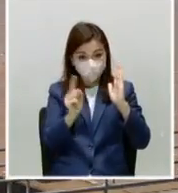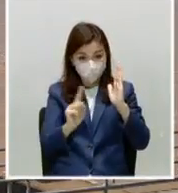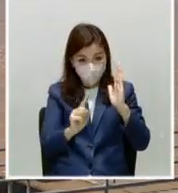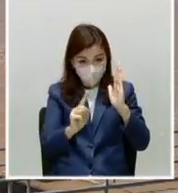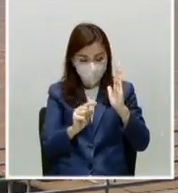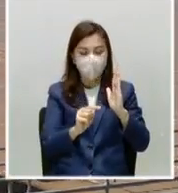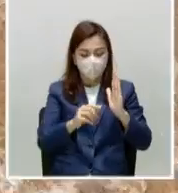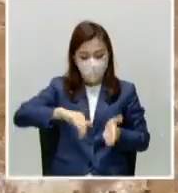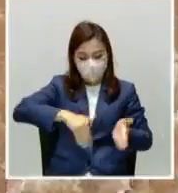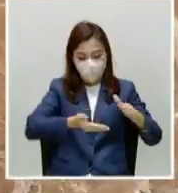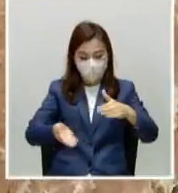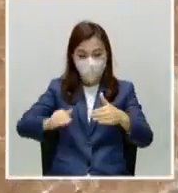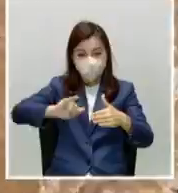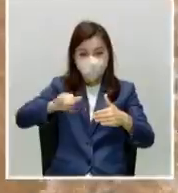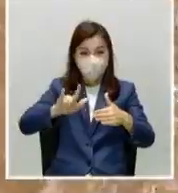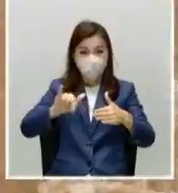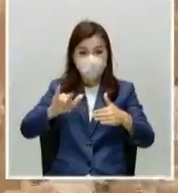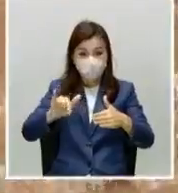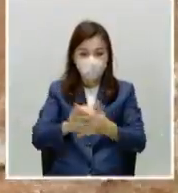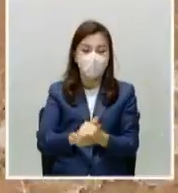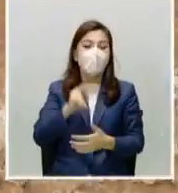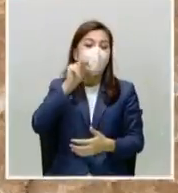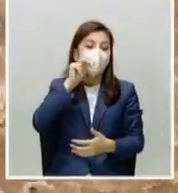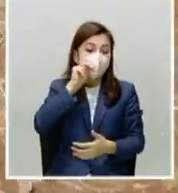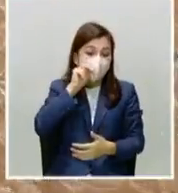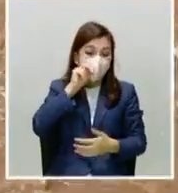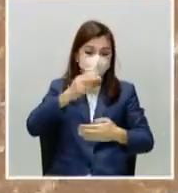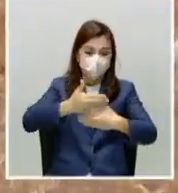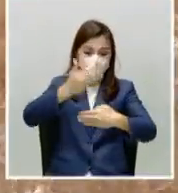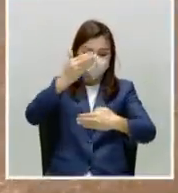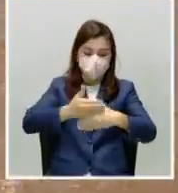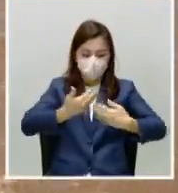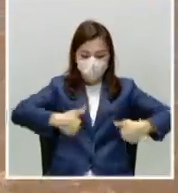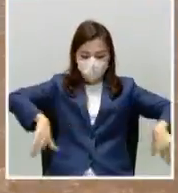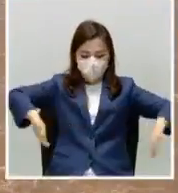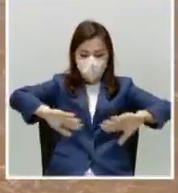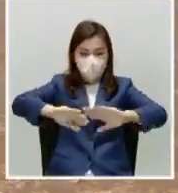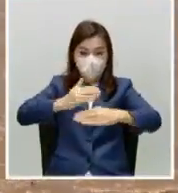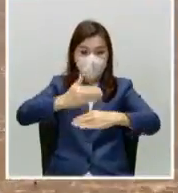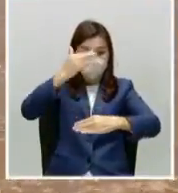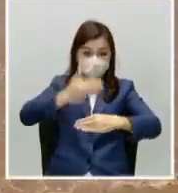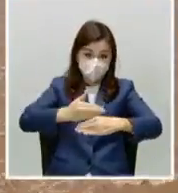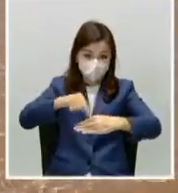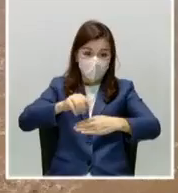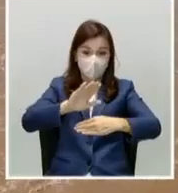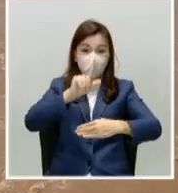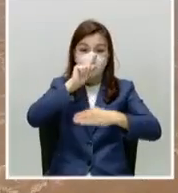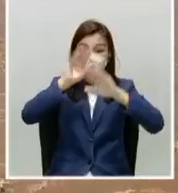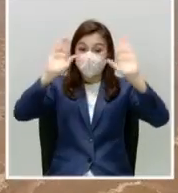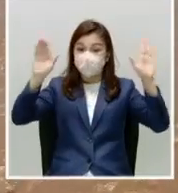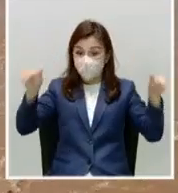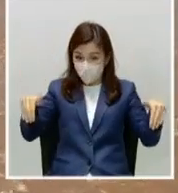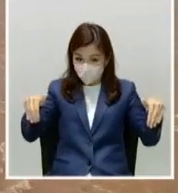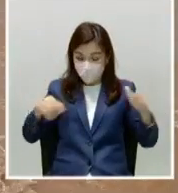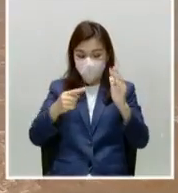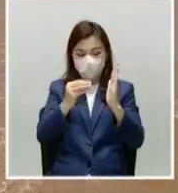ลุ่มแม่น้ำเจ้าพระยากันบ้างมวลน้ำเหนือที่ไหลเข้าสู่เขื่อนเจ้าพระยาจังหวัดชัยนาทค่ะเพิ่มขึ้นต่อเนื่องท